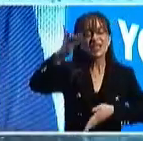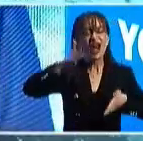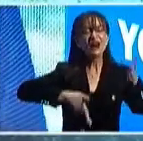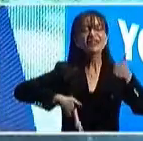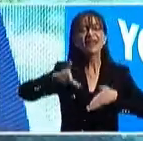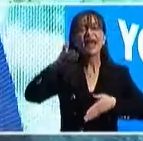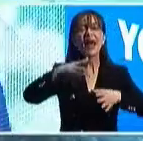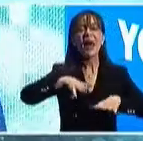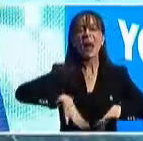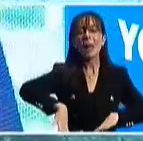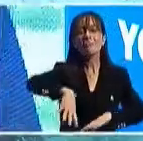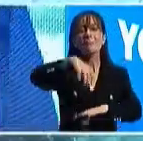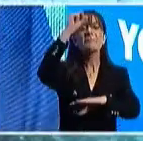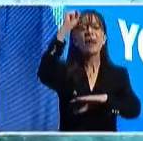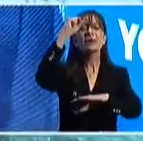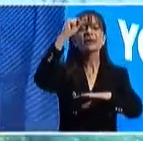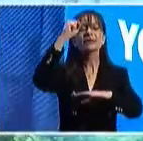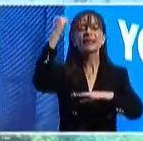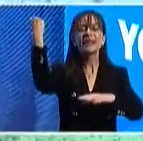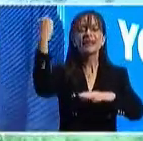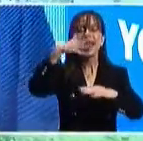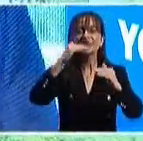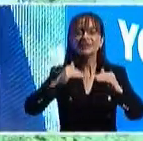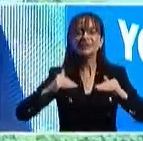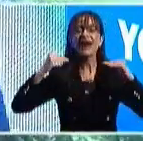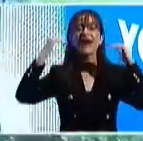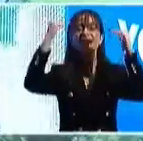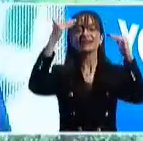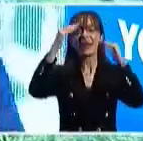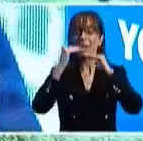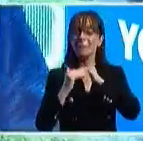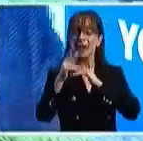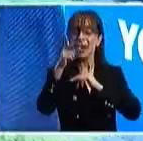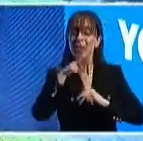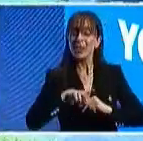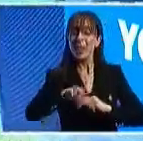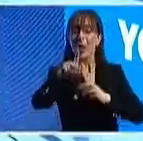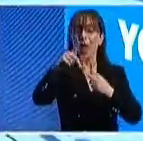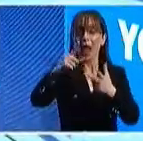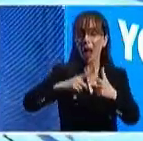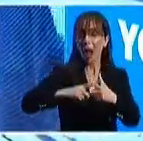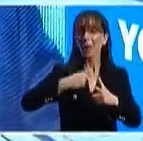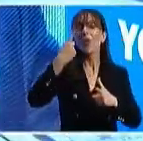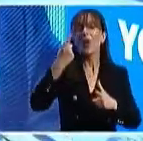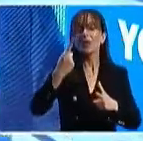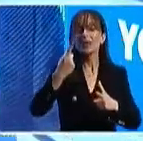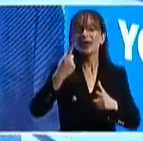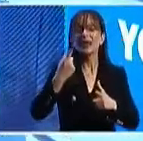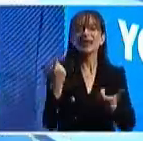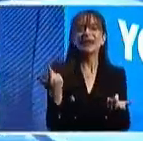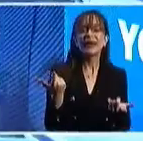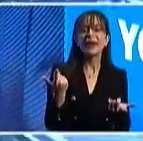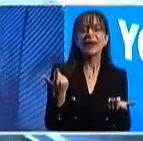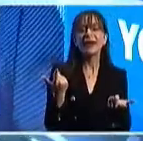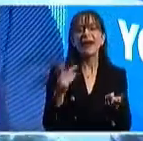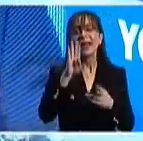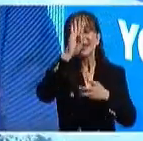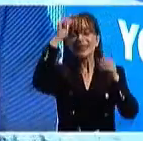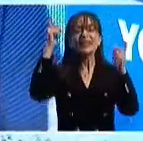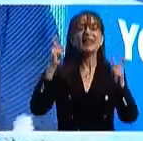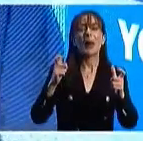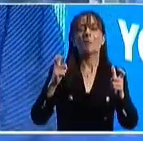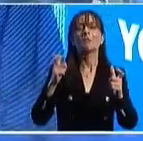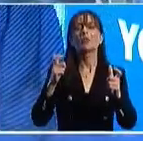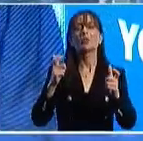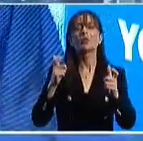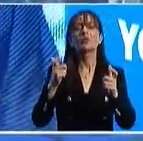meydanlarımızı arttıracağız. Millet yolları projemizde klasik planlamayı değil, İstanbul'un medeniyet ve